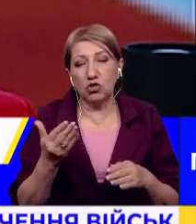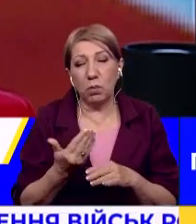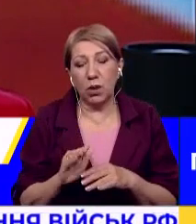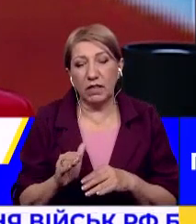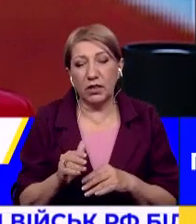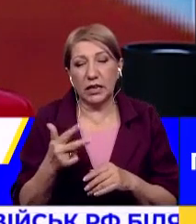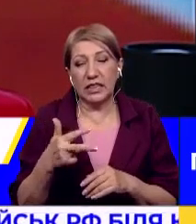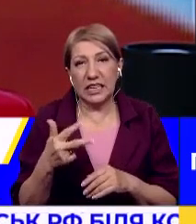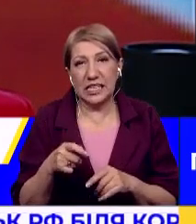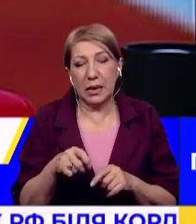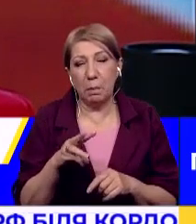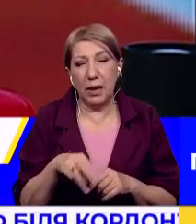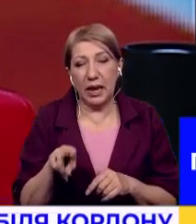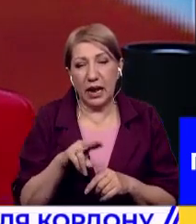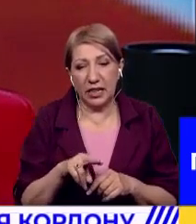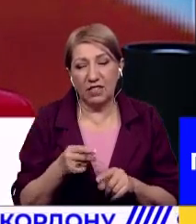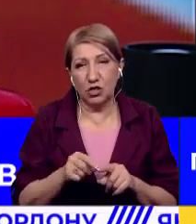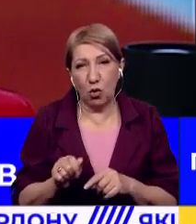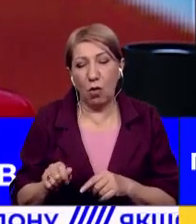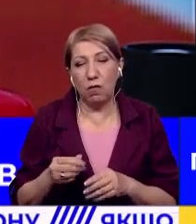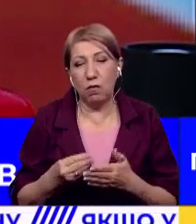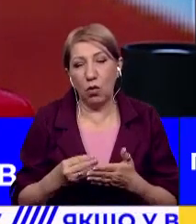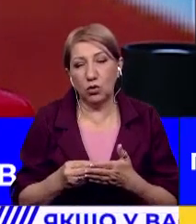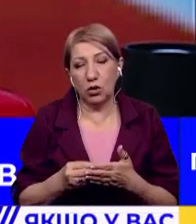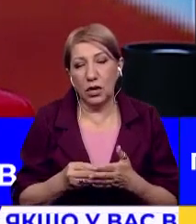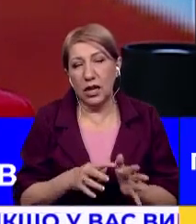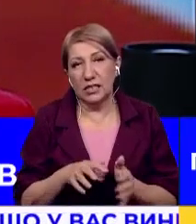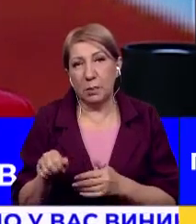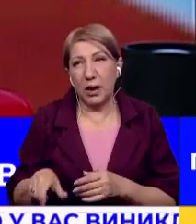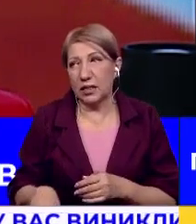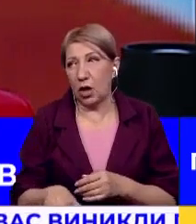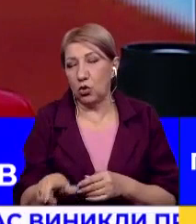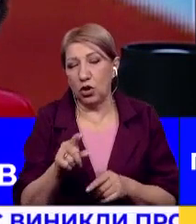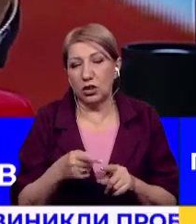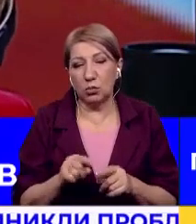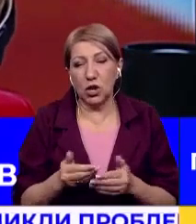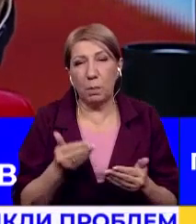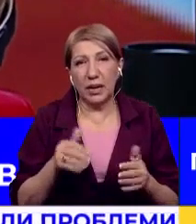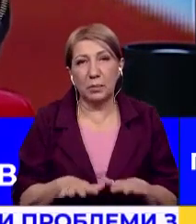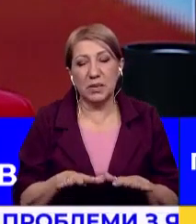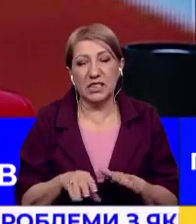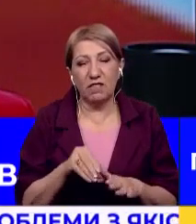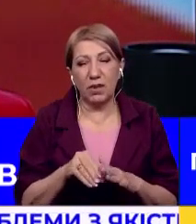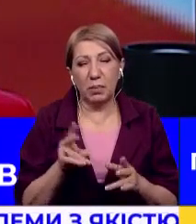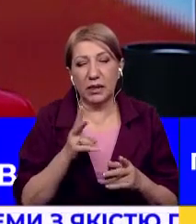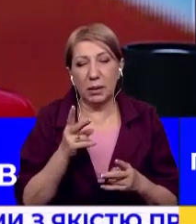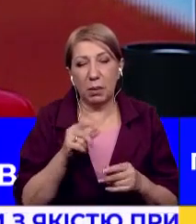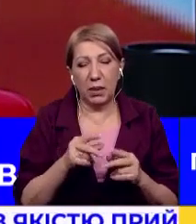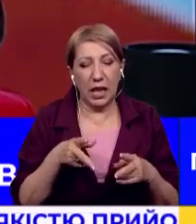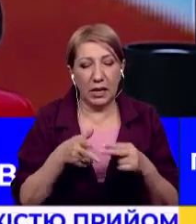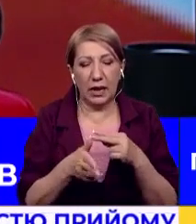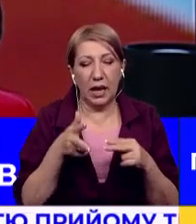половину, понад 30 мільярдів гривень із цього коронавірусного фонду забрали на дороги, тому що перед місцевими виборами треба було